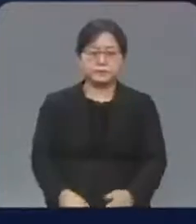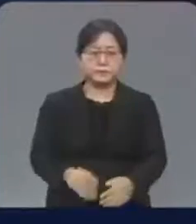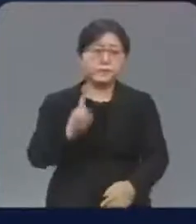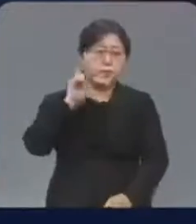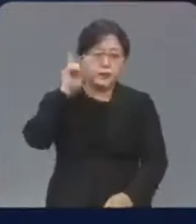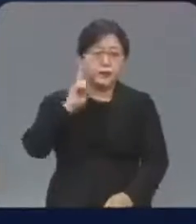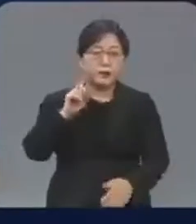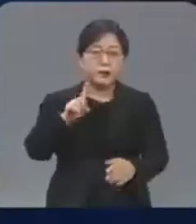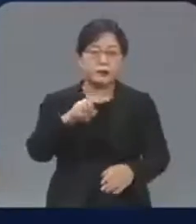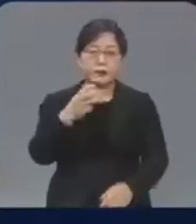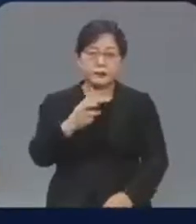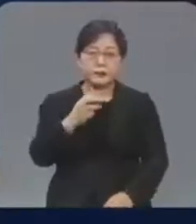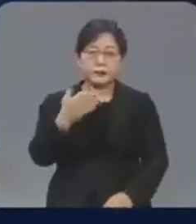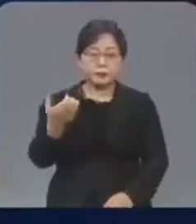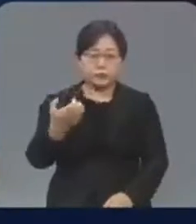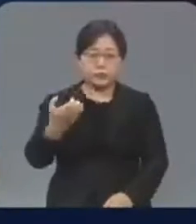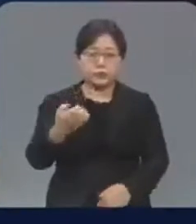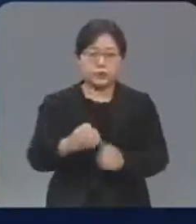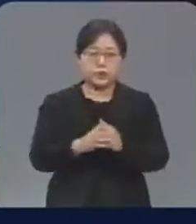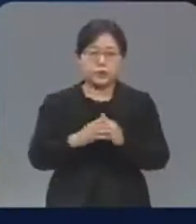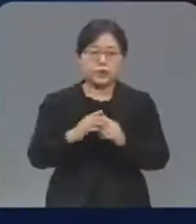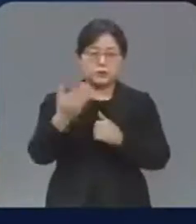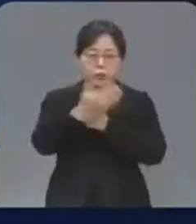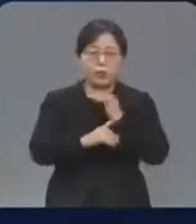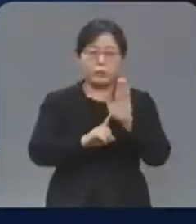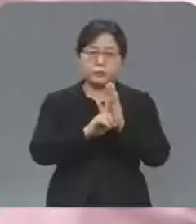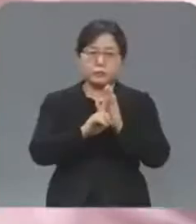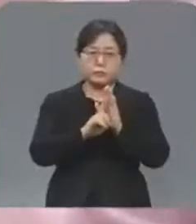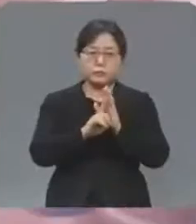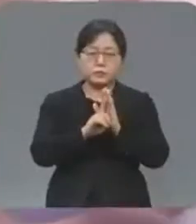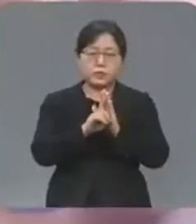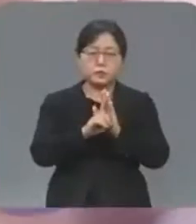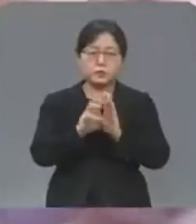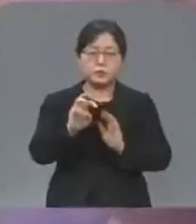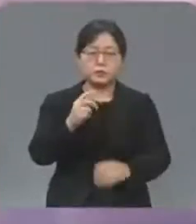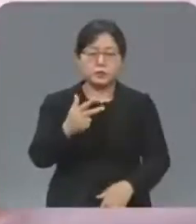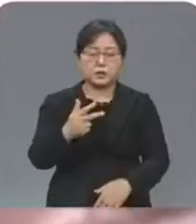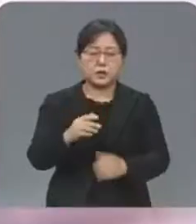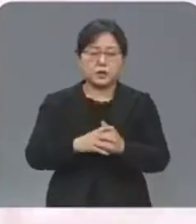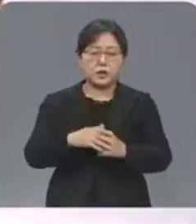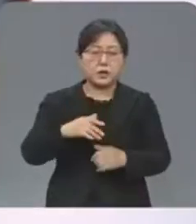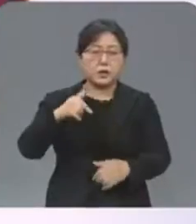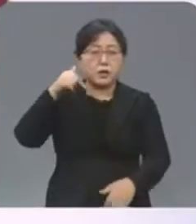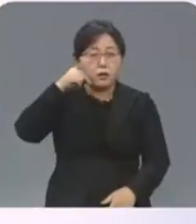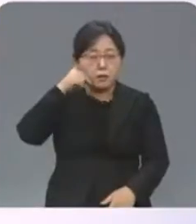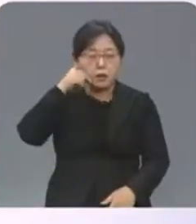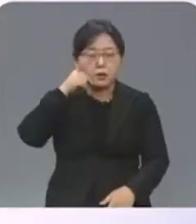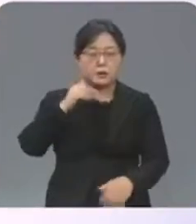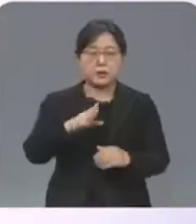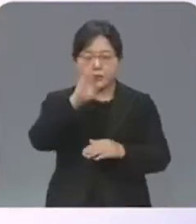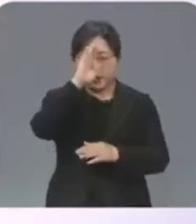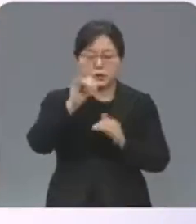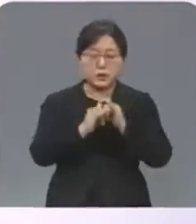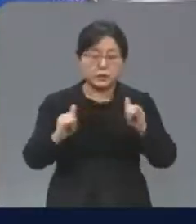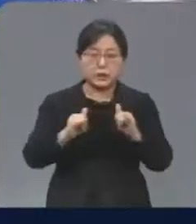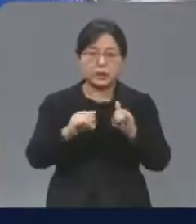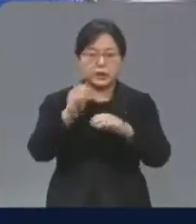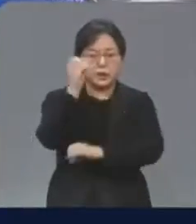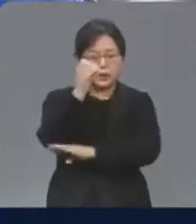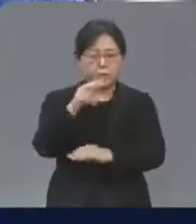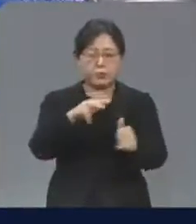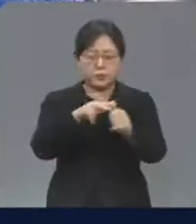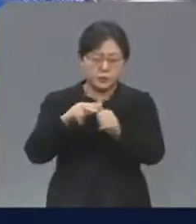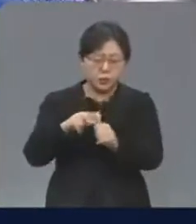혈압은 130에 90, 체온은 37도. 웨어러블 장비를 착용한 구급대원이 환자에 대한 기본적인 정보와